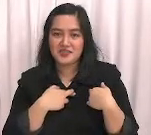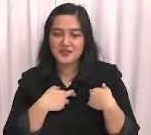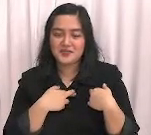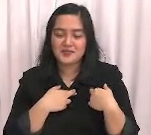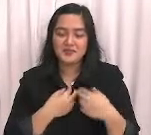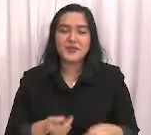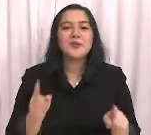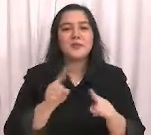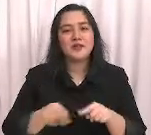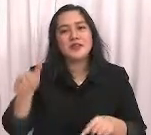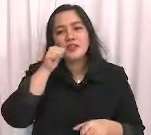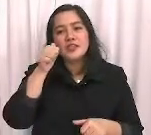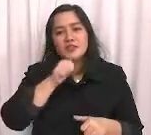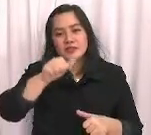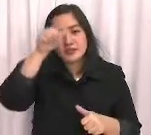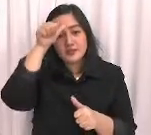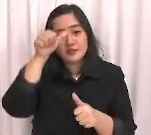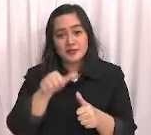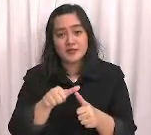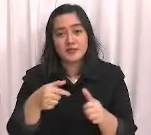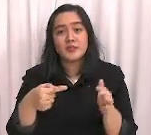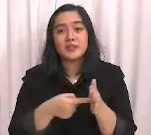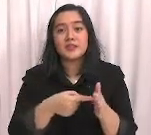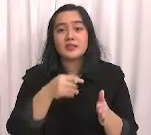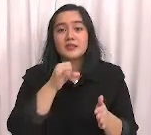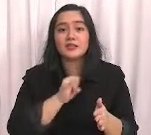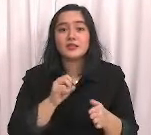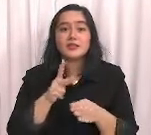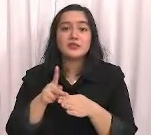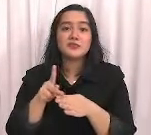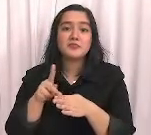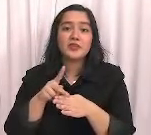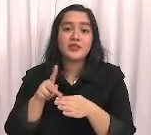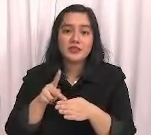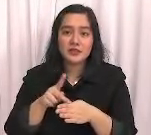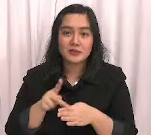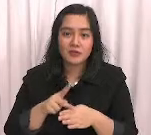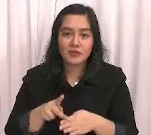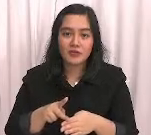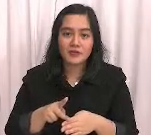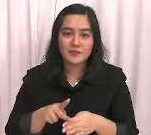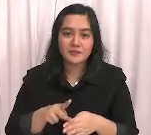principle. Alright? Prinsipyo ng babae. Alright? Sasabihin niya sa kanya sarili,